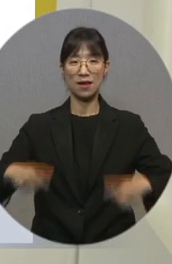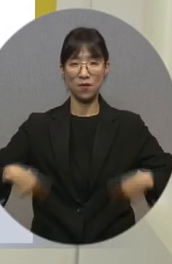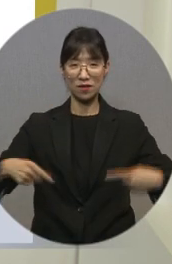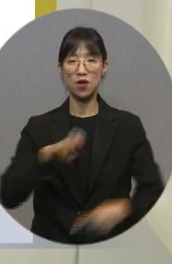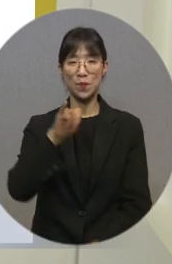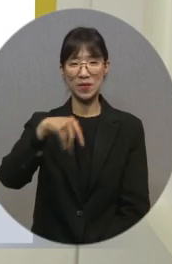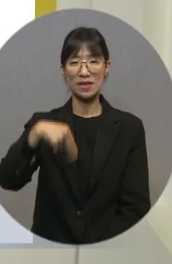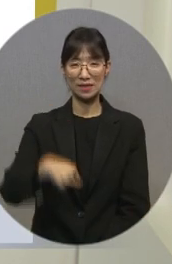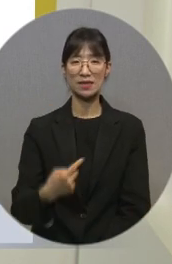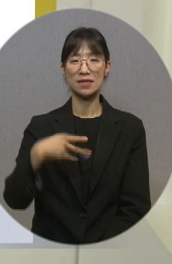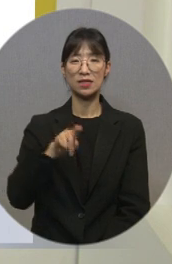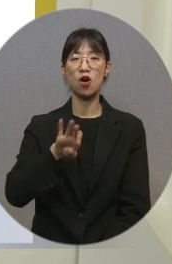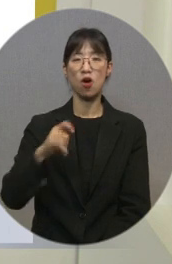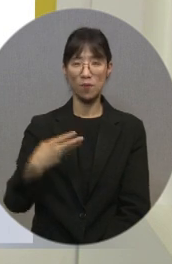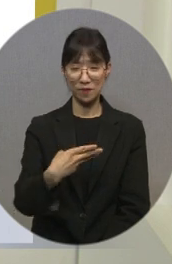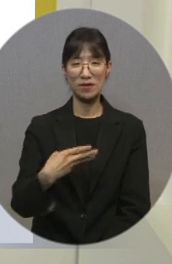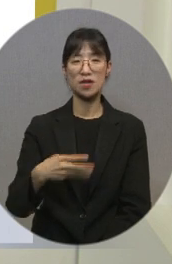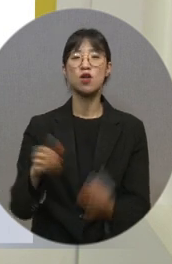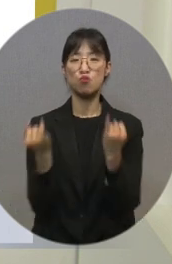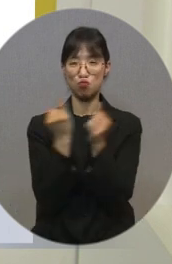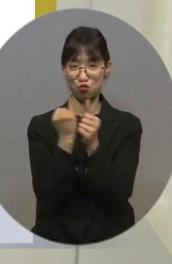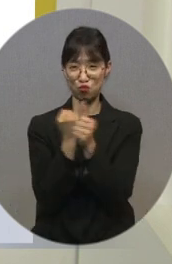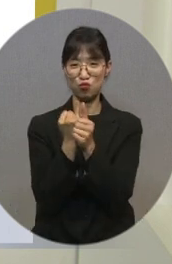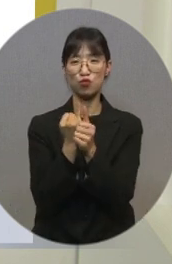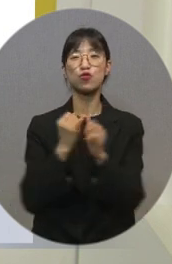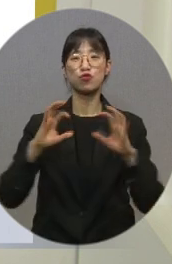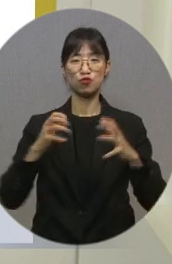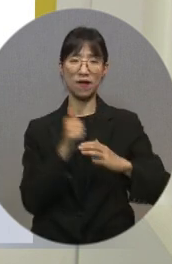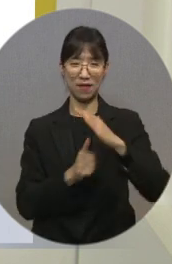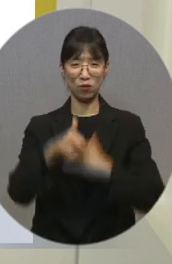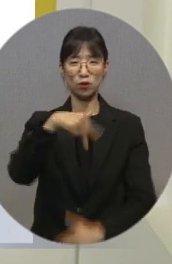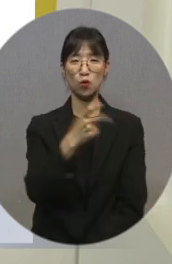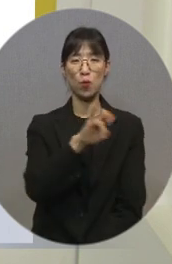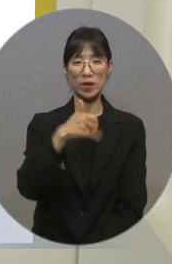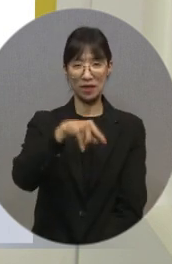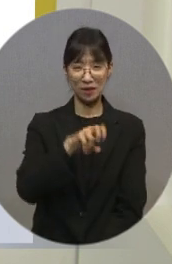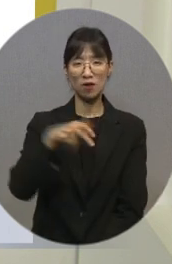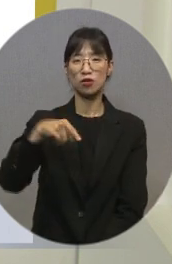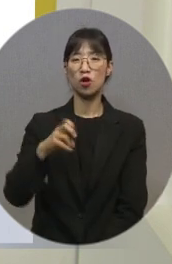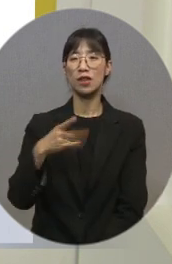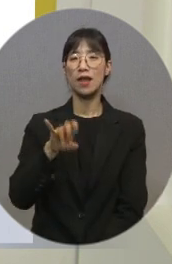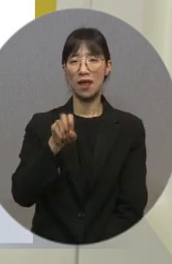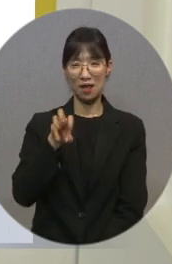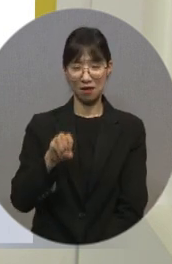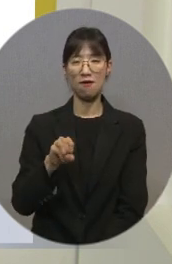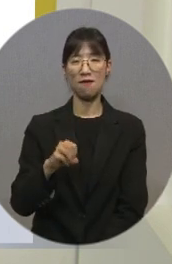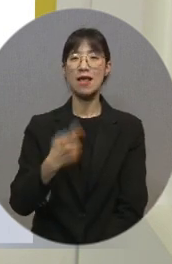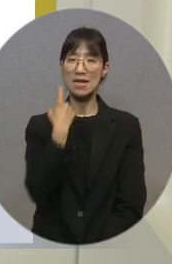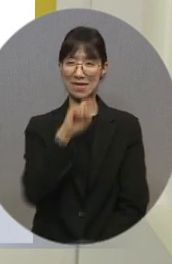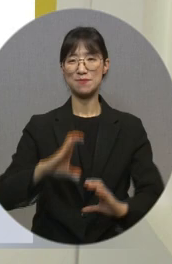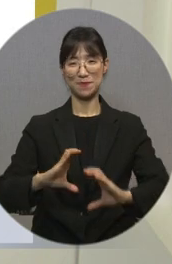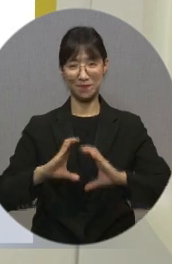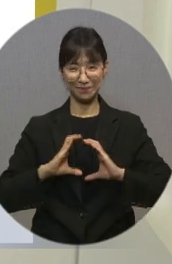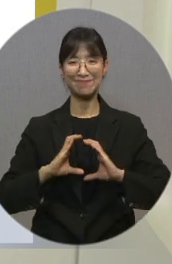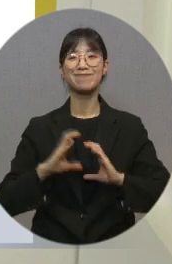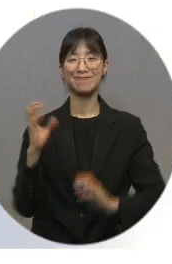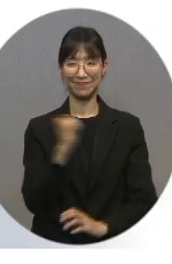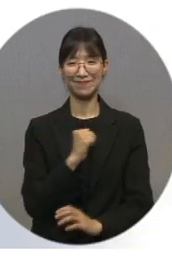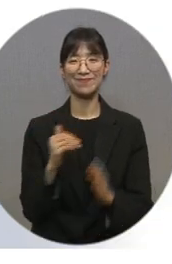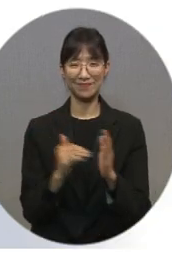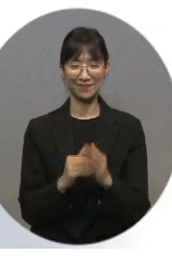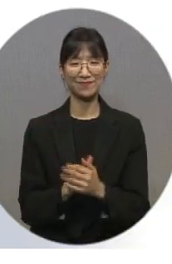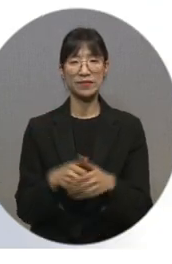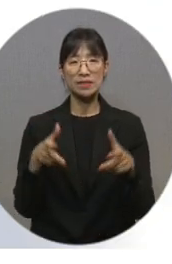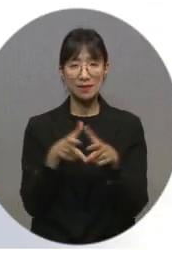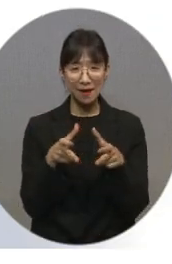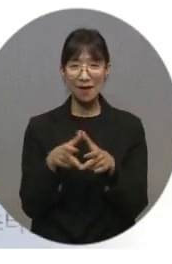더블 컬링 선수권 대회에서 부부 국가 대표이 조민경 정태영 선수가 금메달을 차지했다는 소식입니다